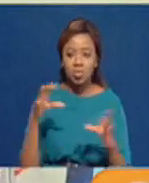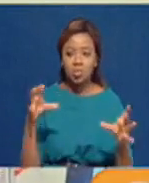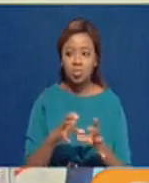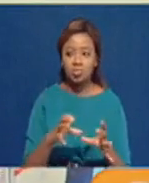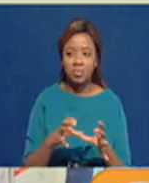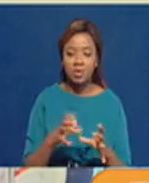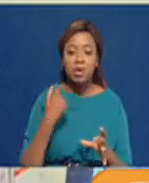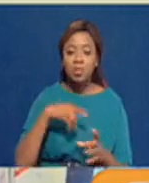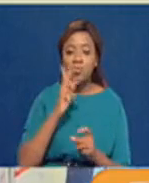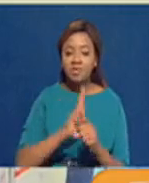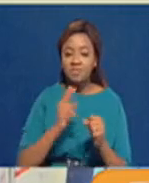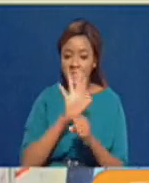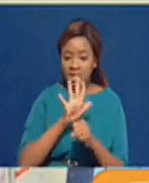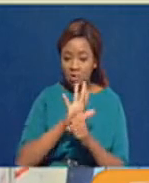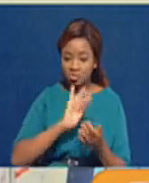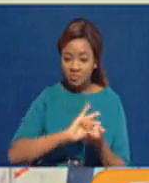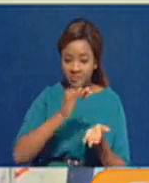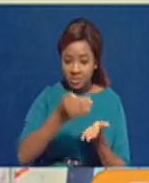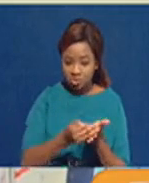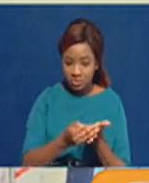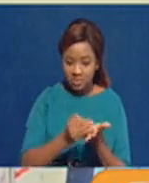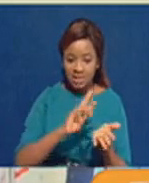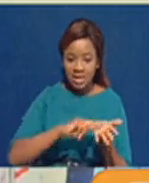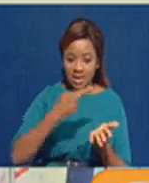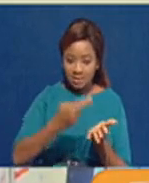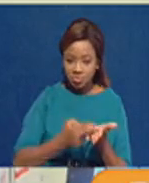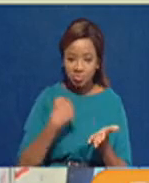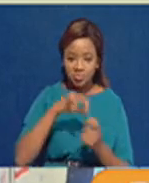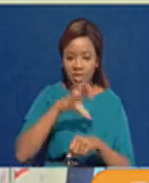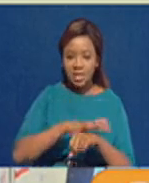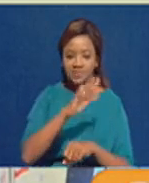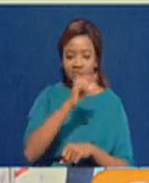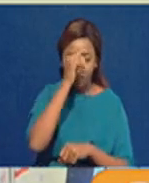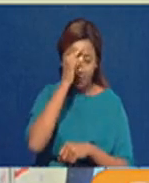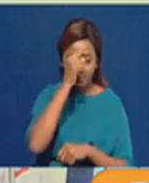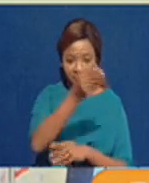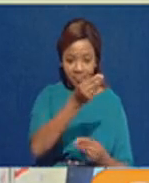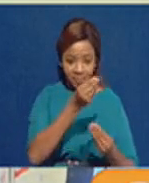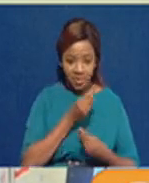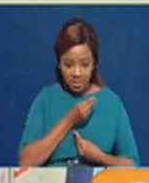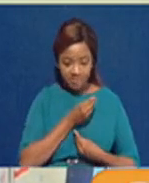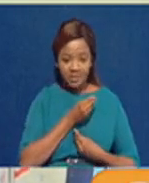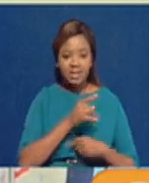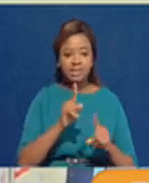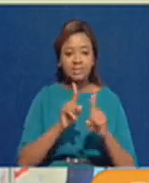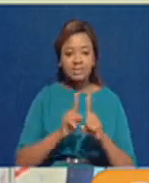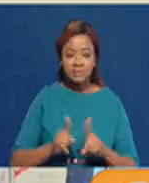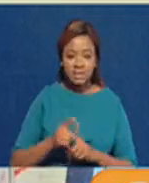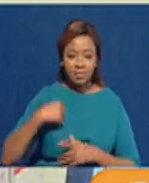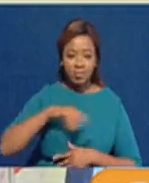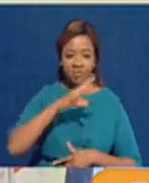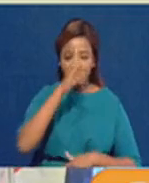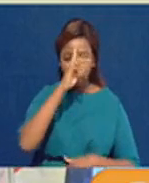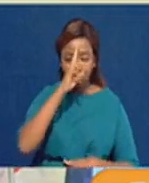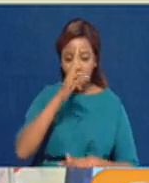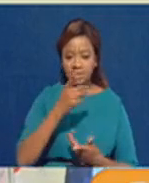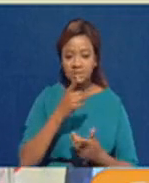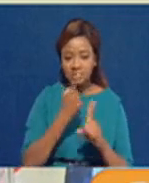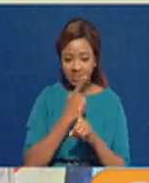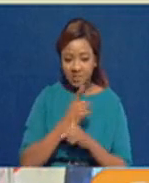a lot of resources zile ambazo tumeweza kupewa na serikali yetu. Tumeweza kutumia maafisa wale tuko